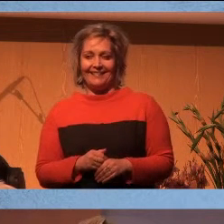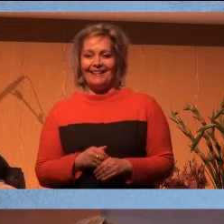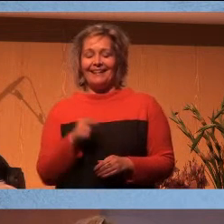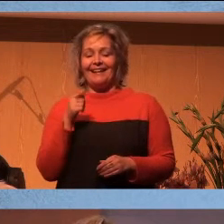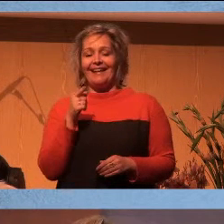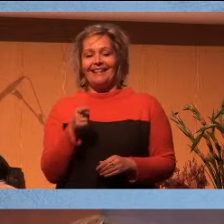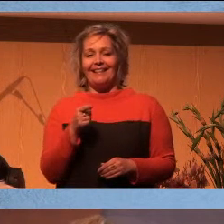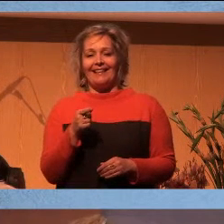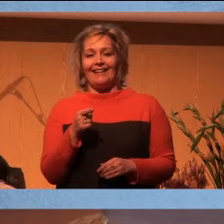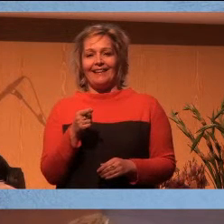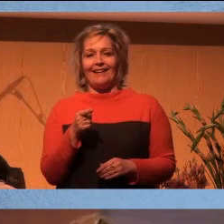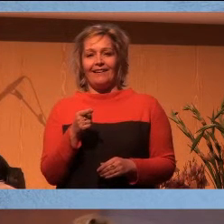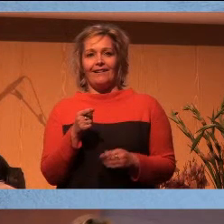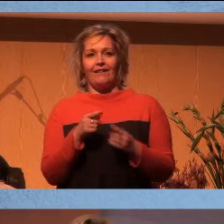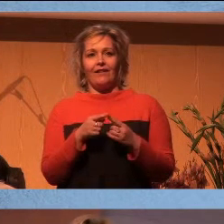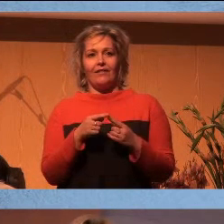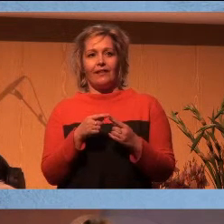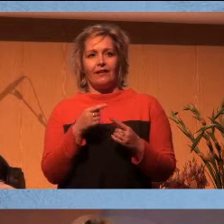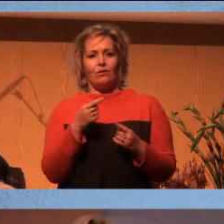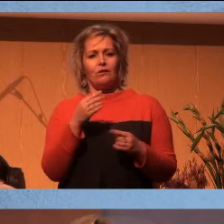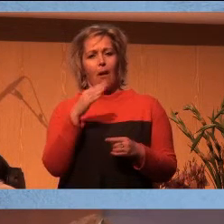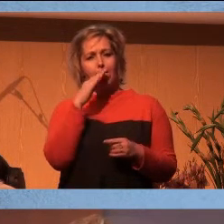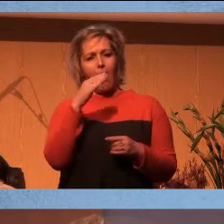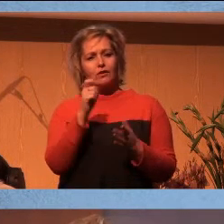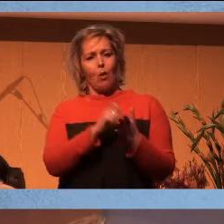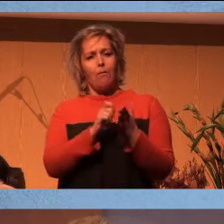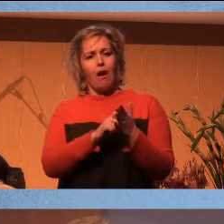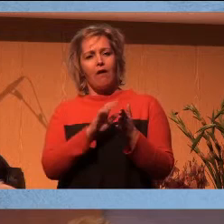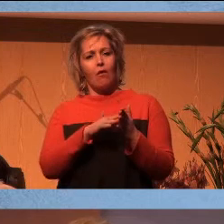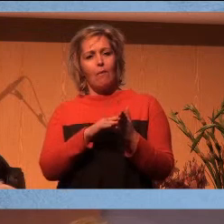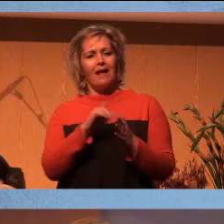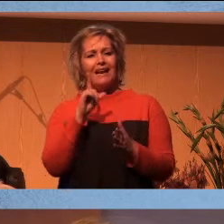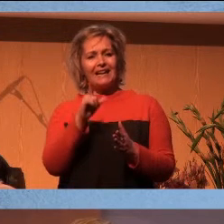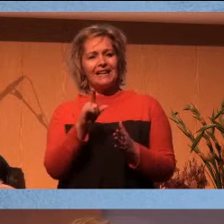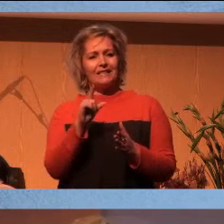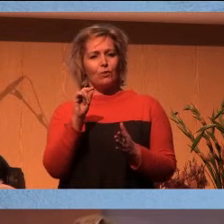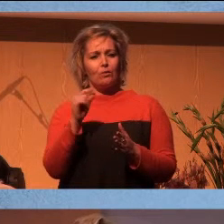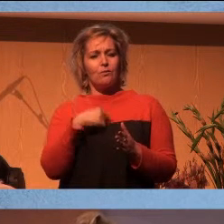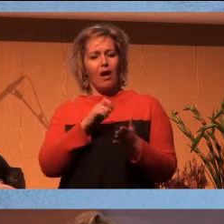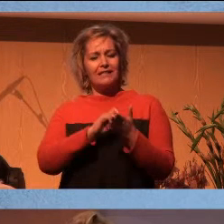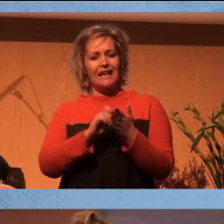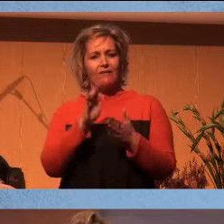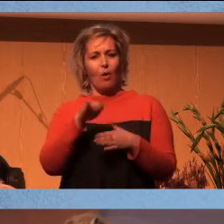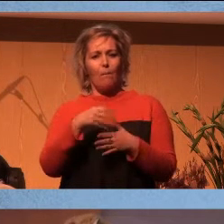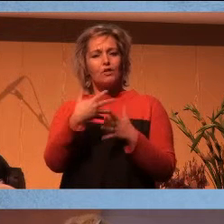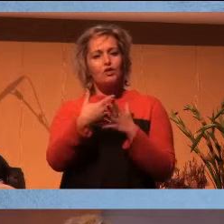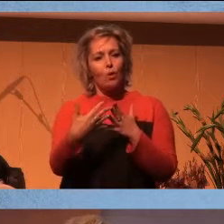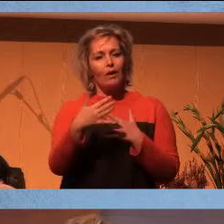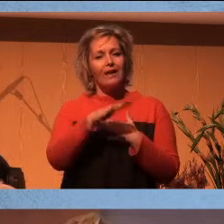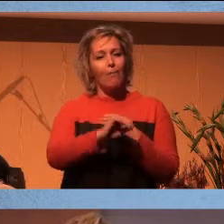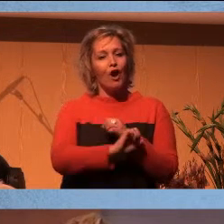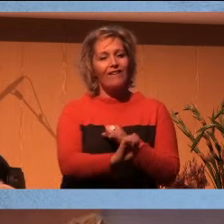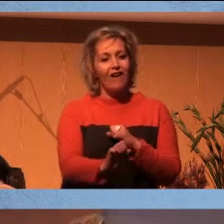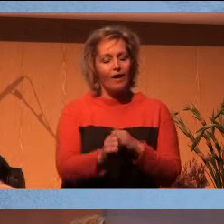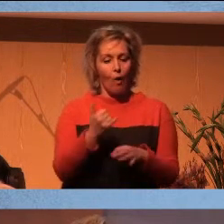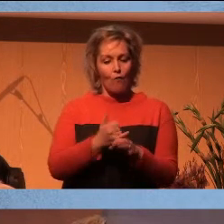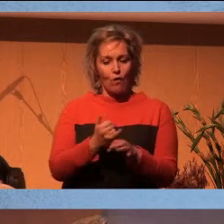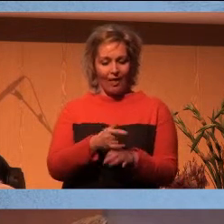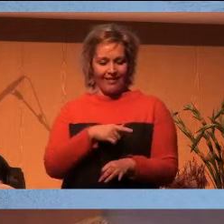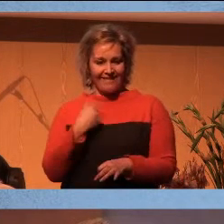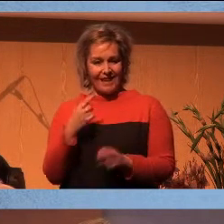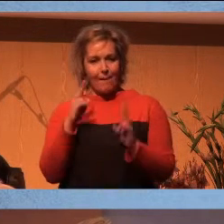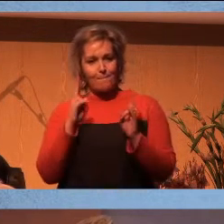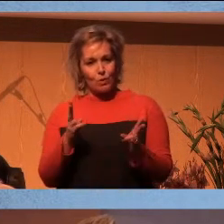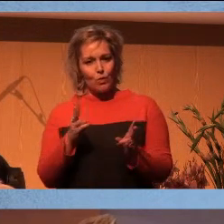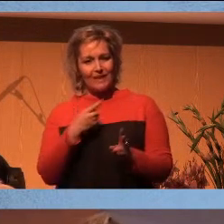Det faktisk en ganske god masteroppgave, Annelise Stubberud, som har skrevet om språk i barnevernet, og hvordan vi ved